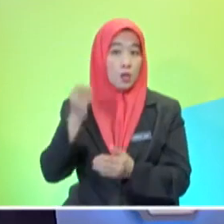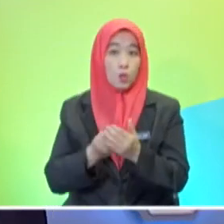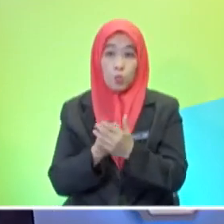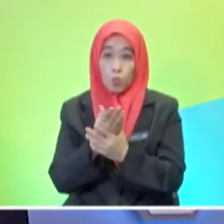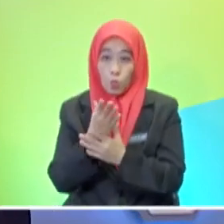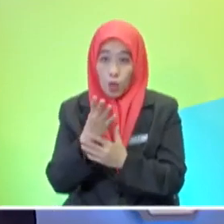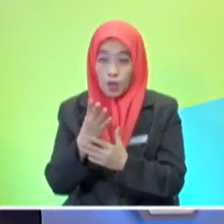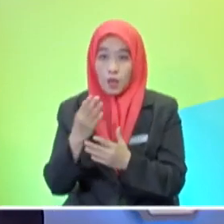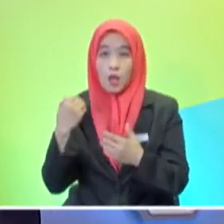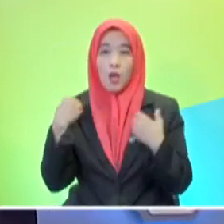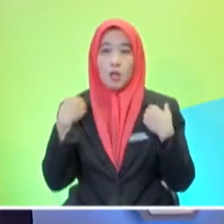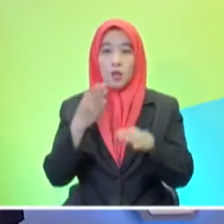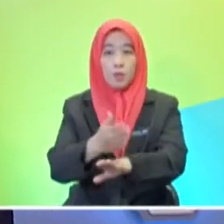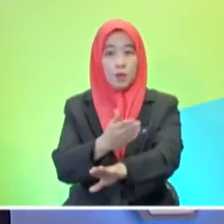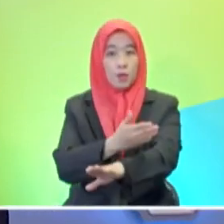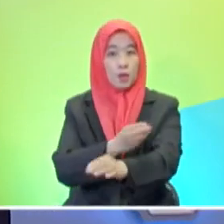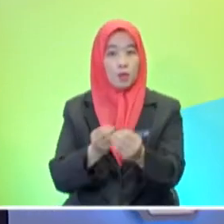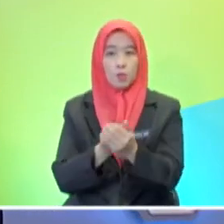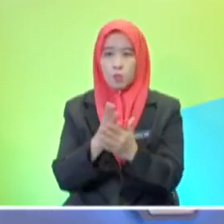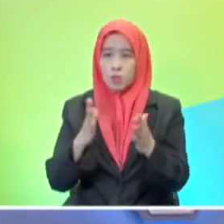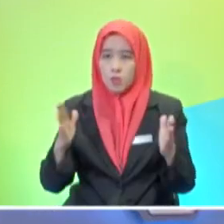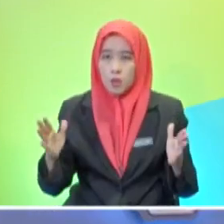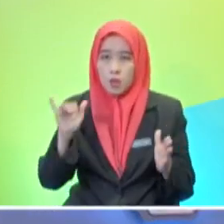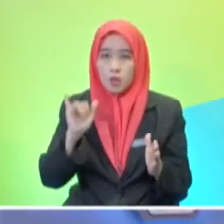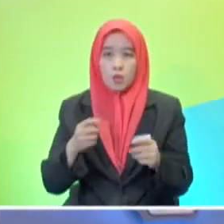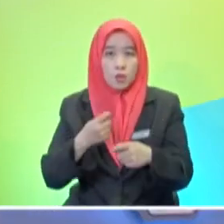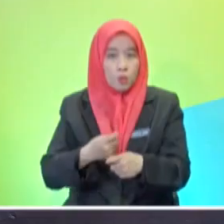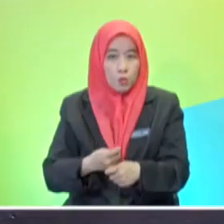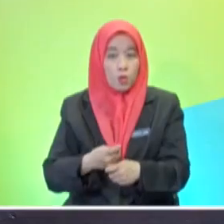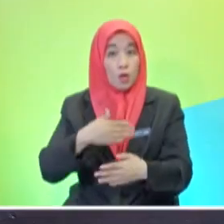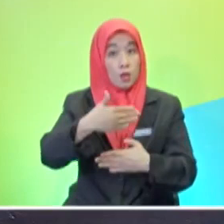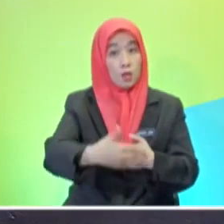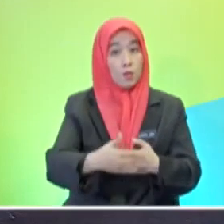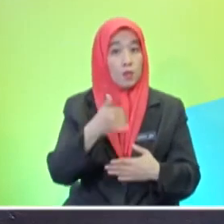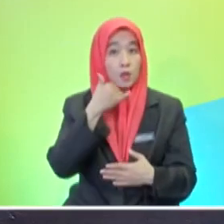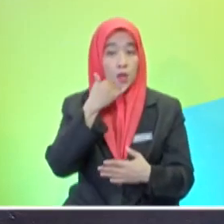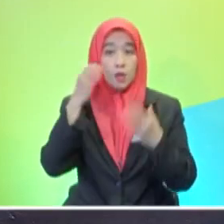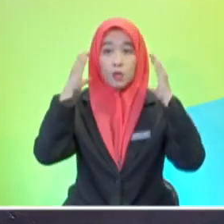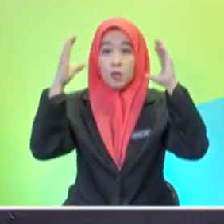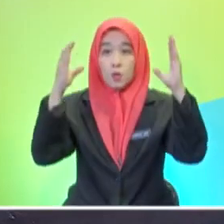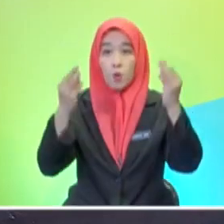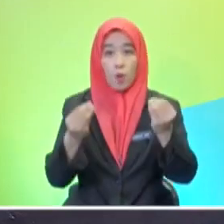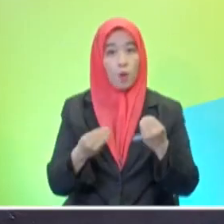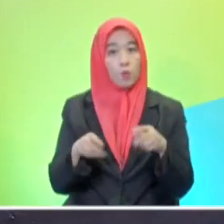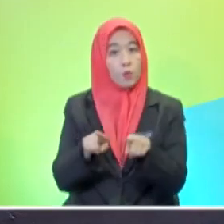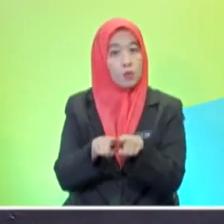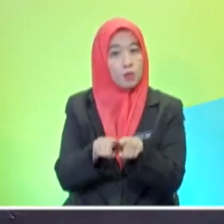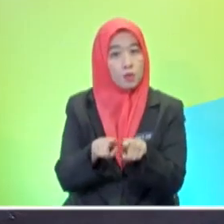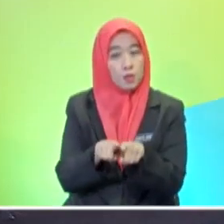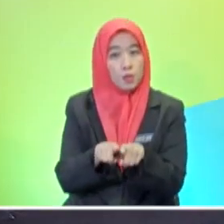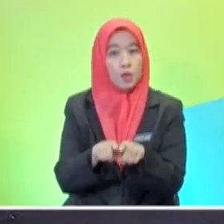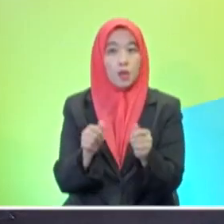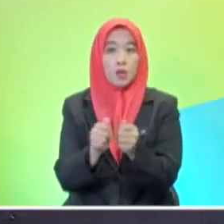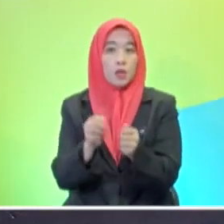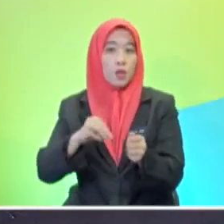peringkat tumbesaran yang tertentu kan? Sekarang ni kat depan Syafiqah. Okey, cikgu nak sama-sama dengan anak